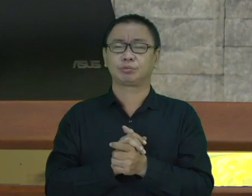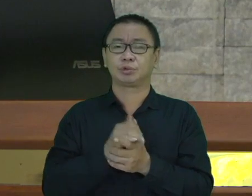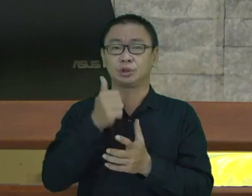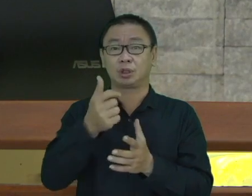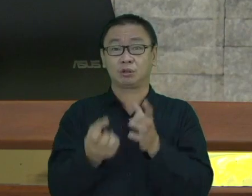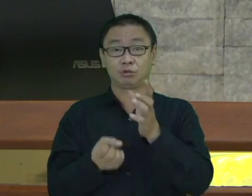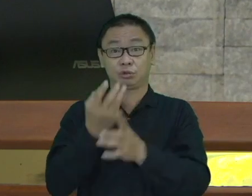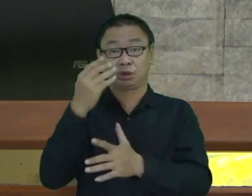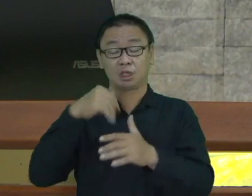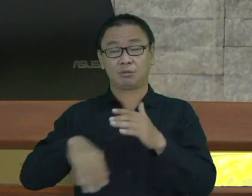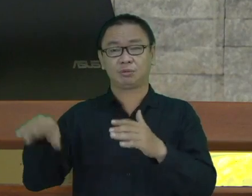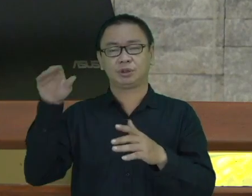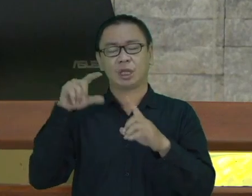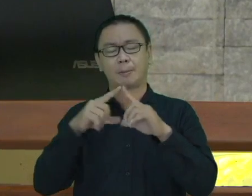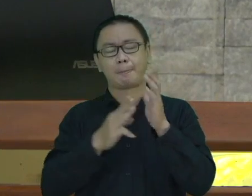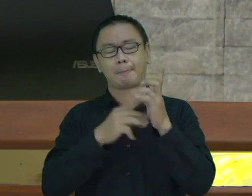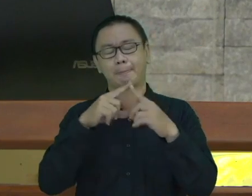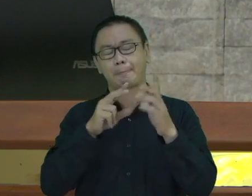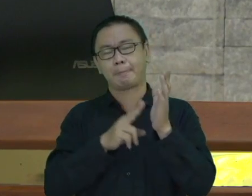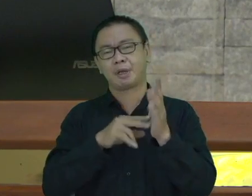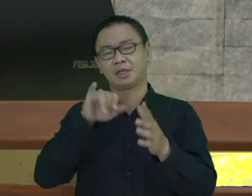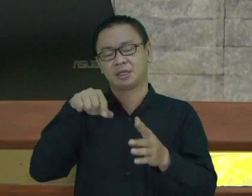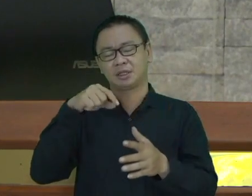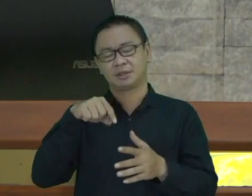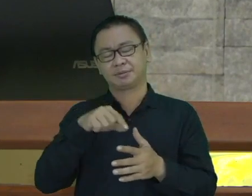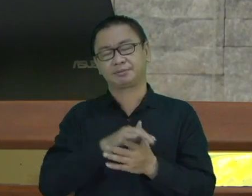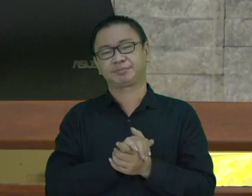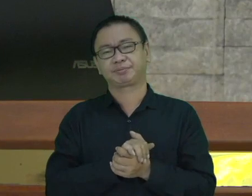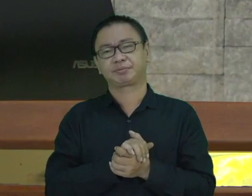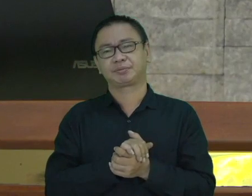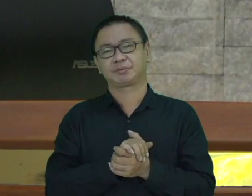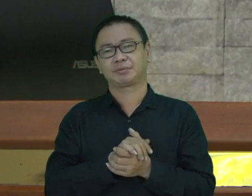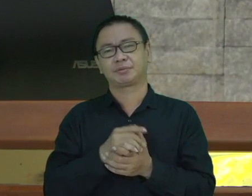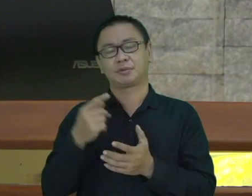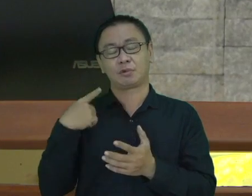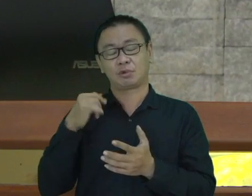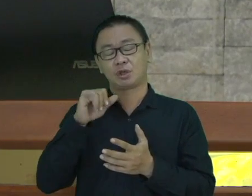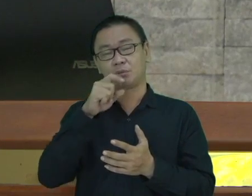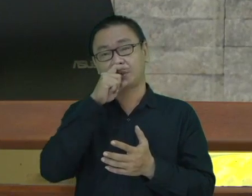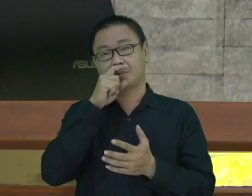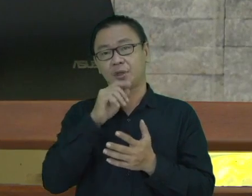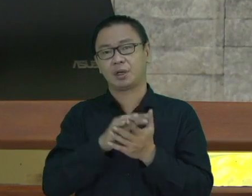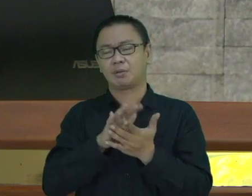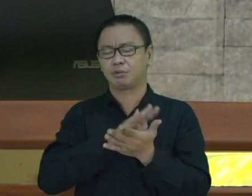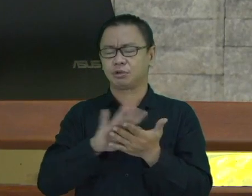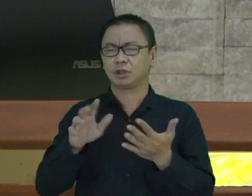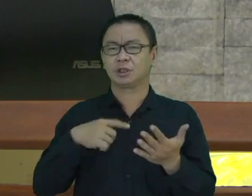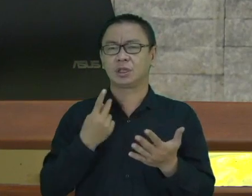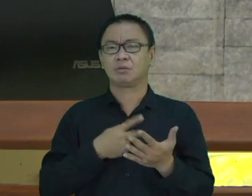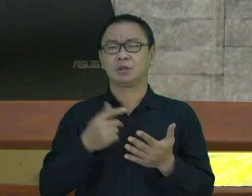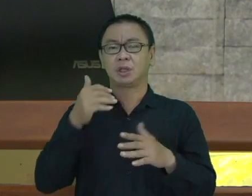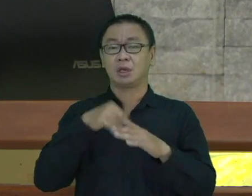ini. Tolonglah kami ya Bapa, dan ampunilah kami karena di dalam kemurahan dan